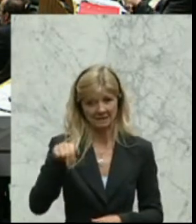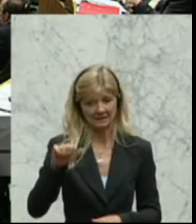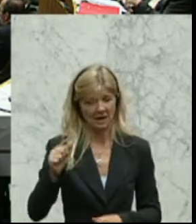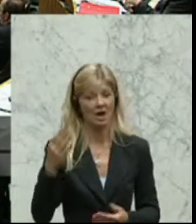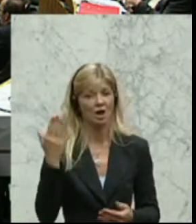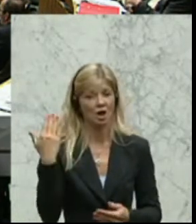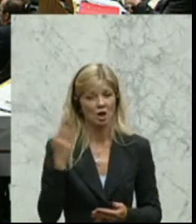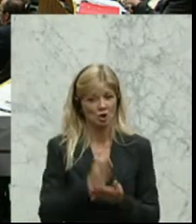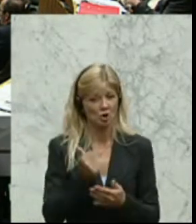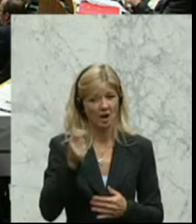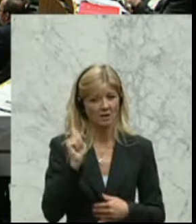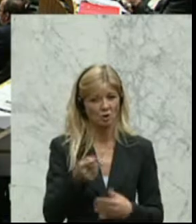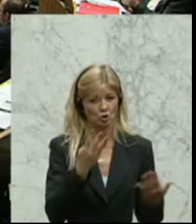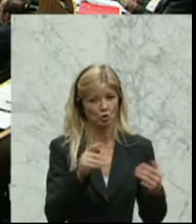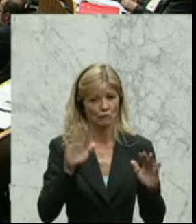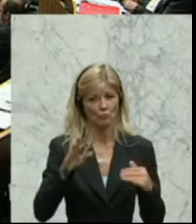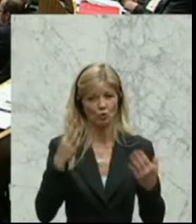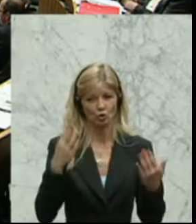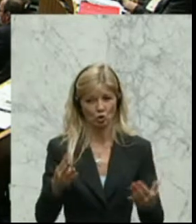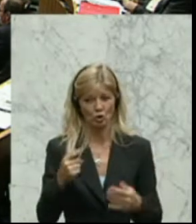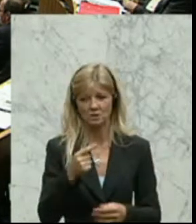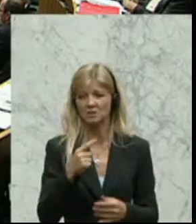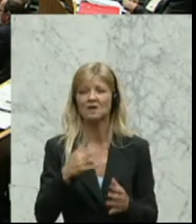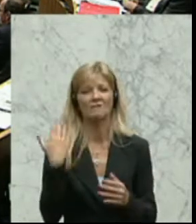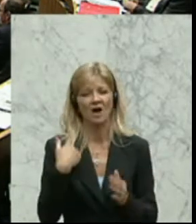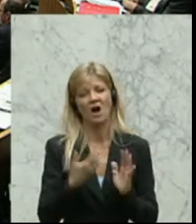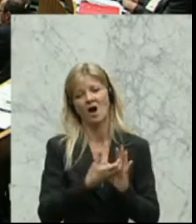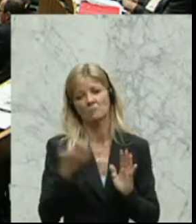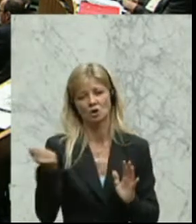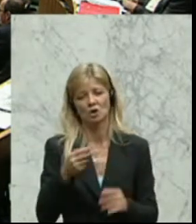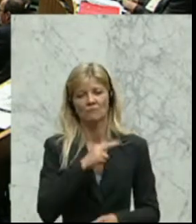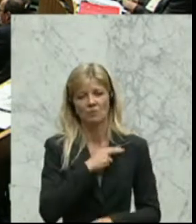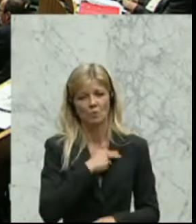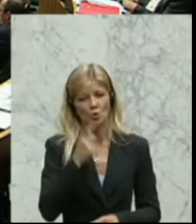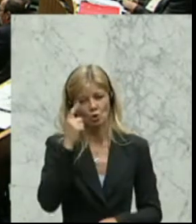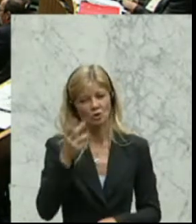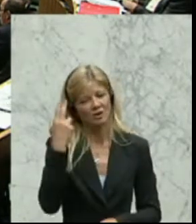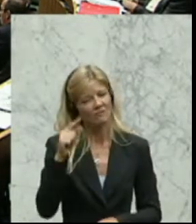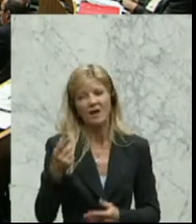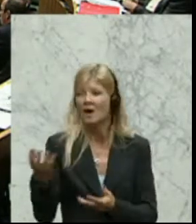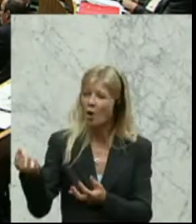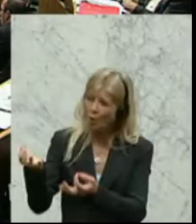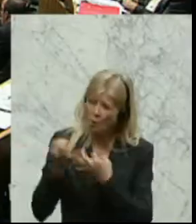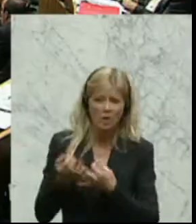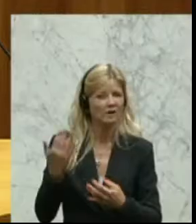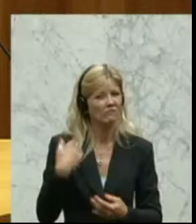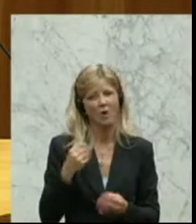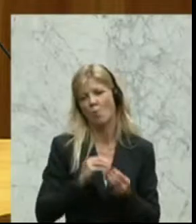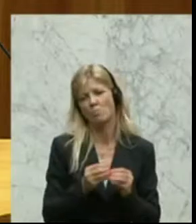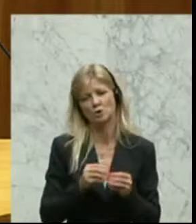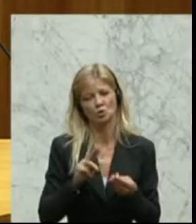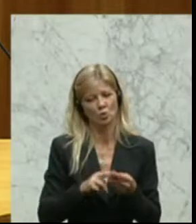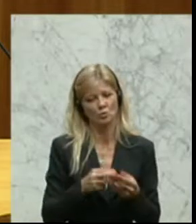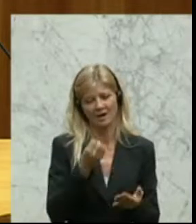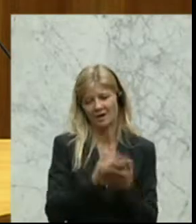abgeschafft hat, weil die Einbringung derartig kompliziert war und letzten Endes so wenig dabei rausgekommen ist. Auch jetzt kann man